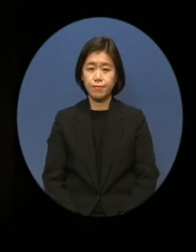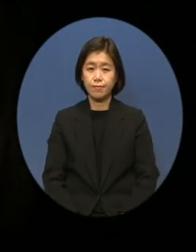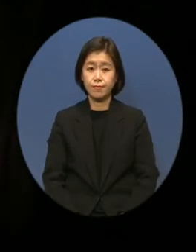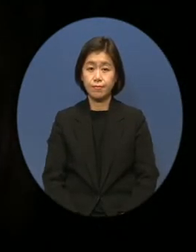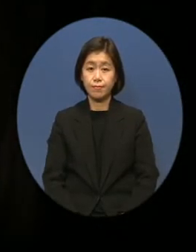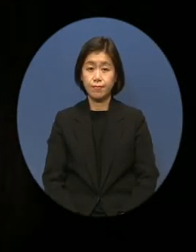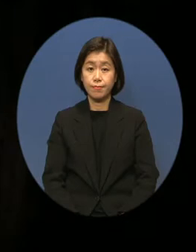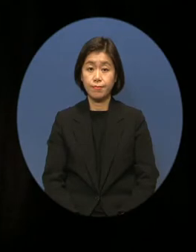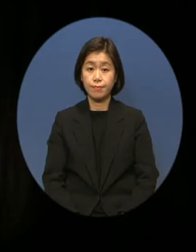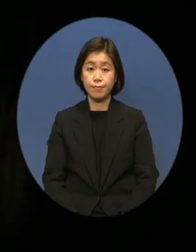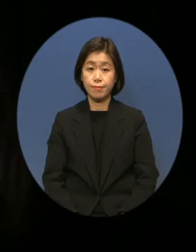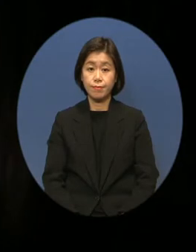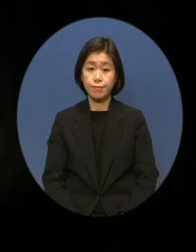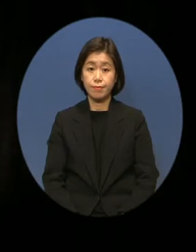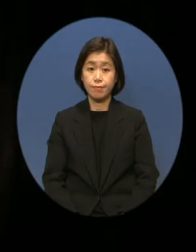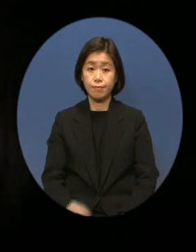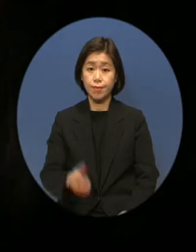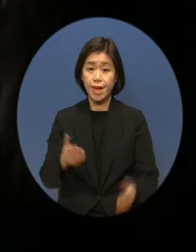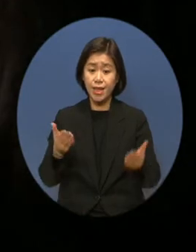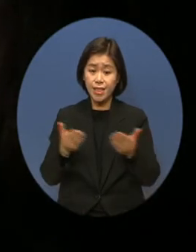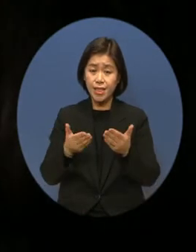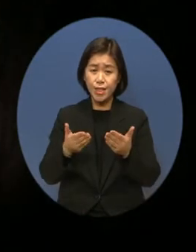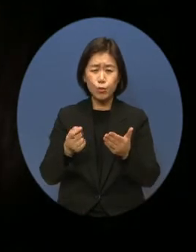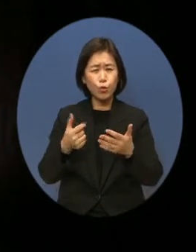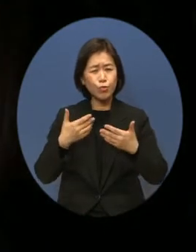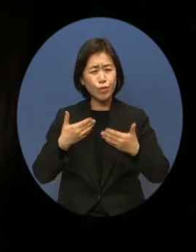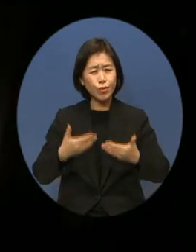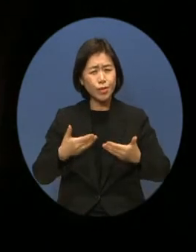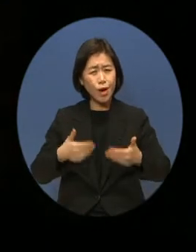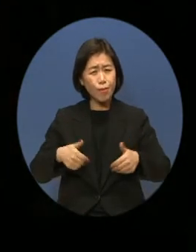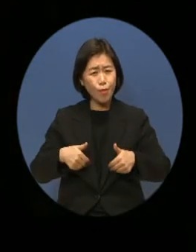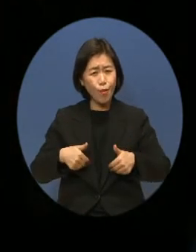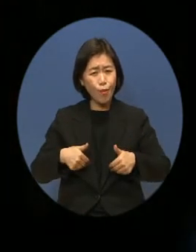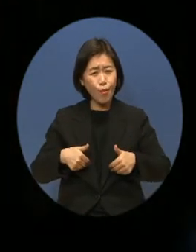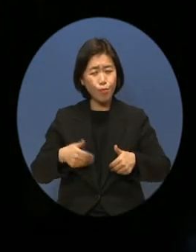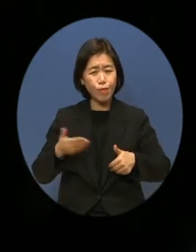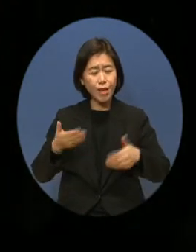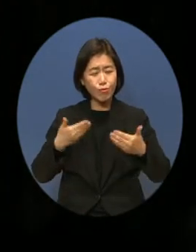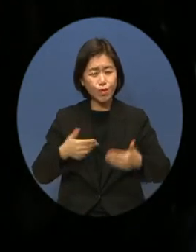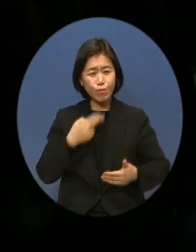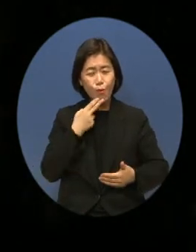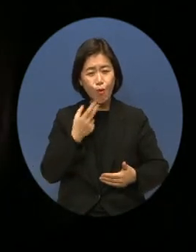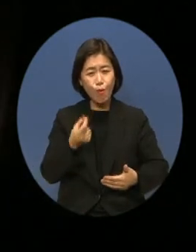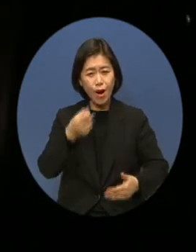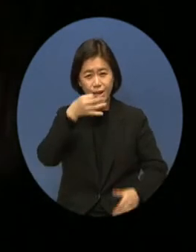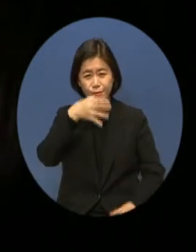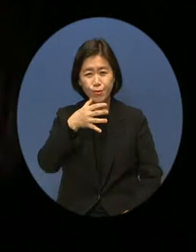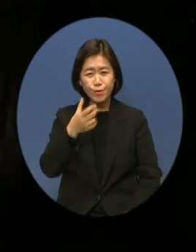그래도 좀 이렇게 좀 쉬어가면서 해야 될 텐데 힘들기도 하겠어요.